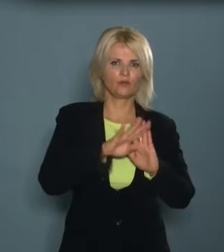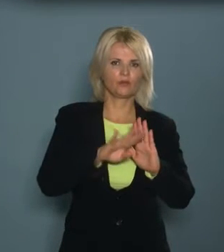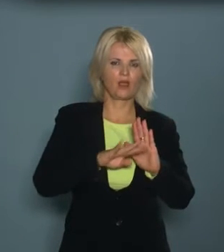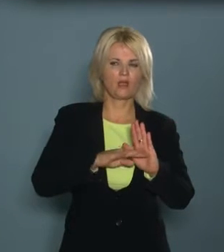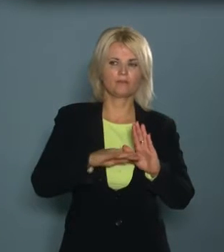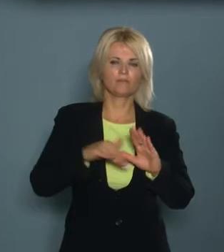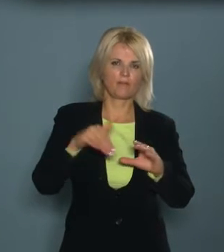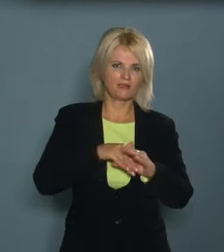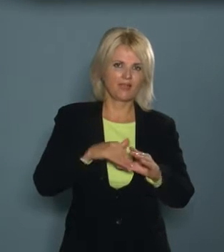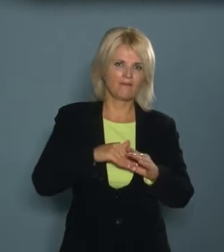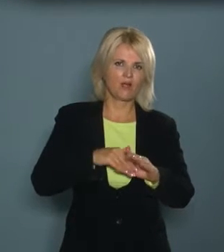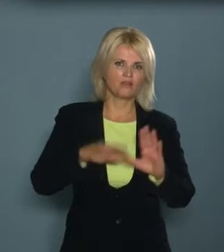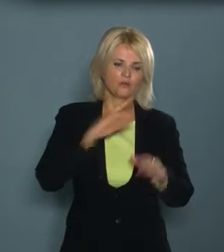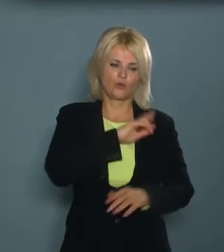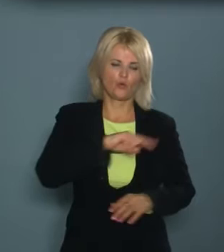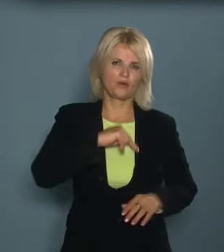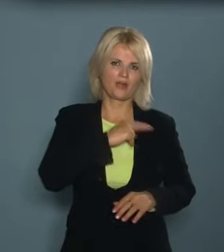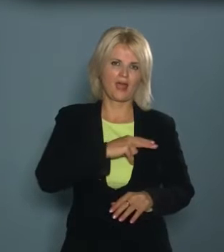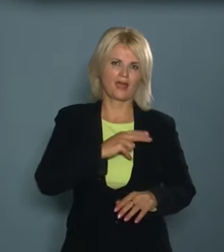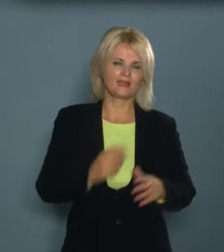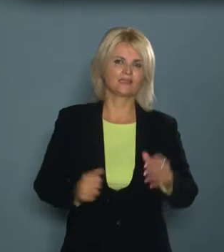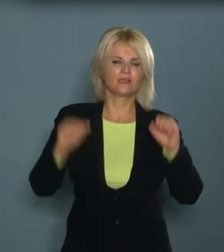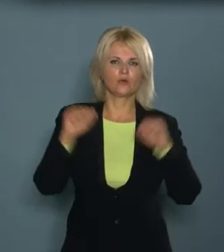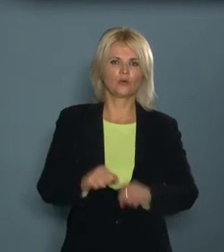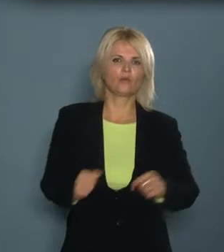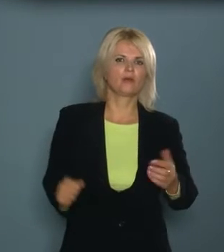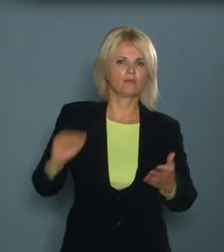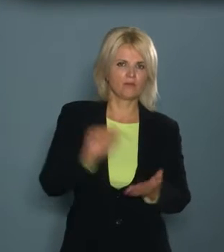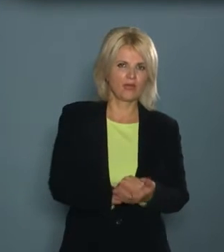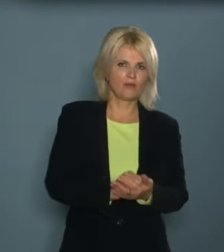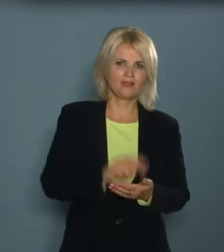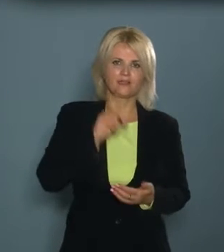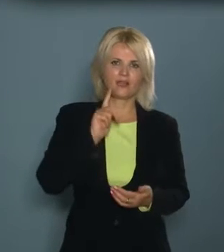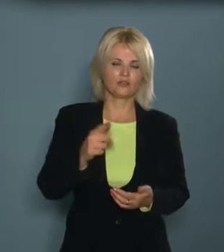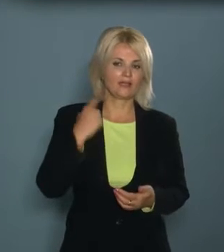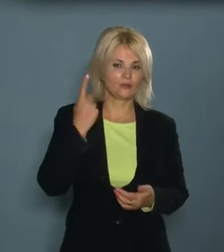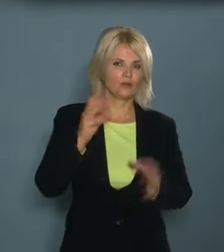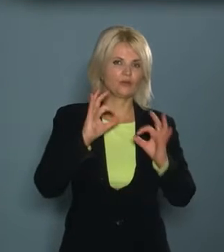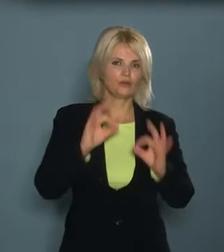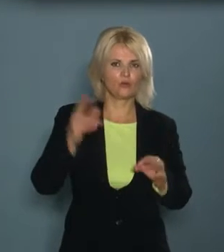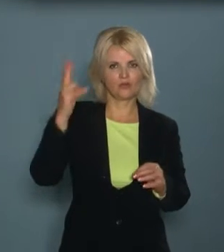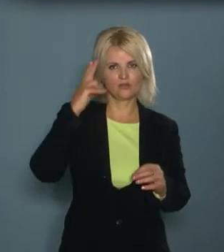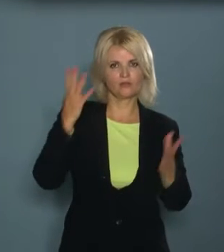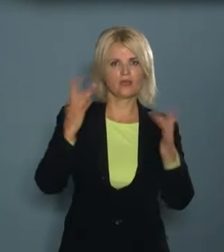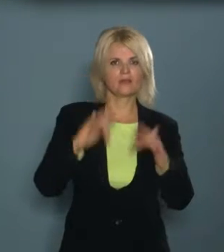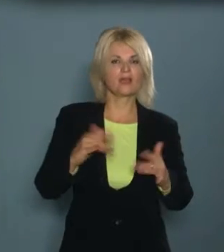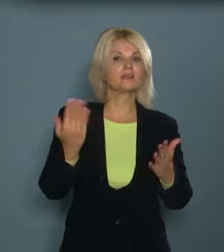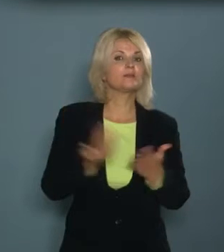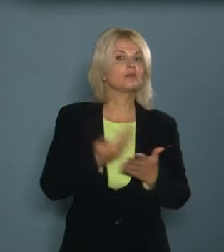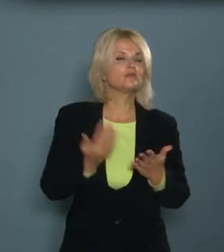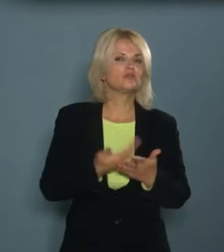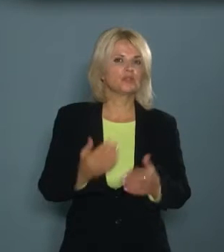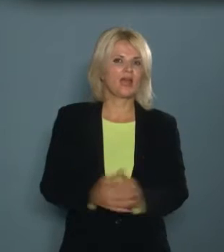a kórház, tehát egy komolyabb beruházást eszközölnek ott. Ön jól ismeri ezt a helyzetet. Mi újság van